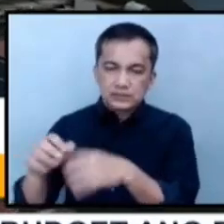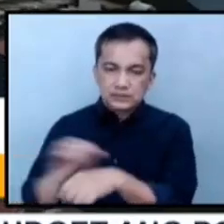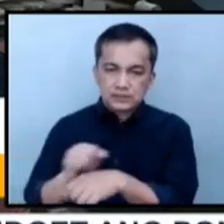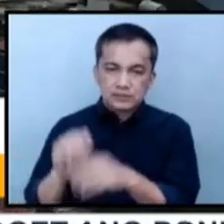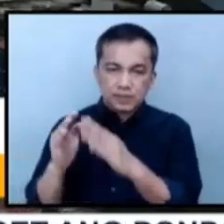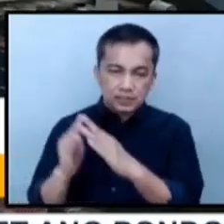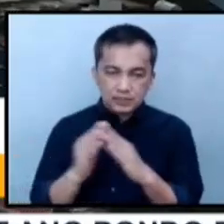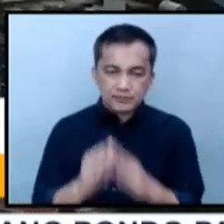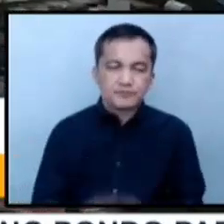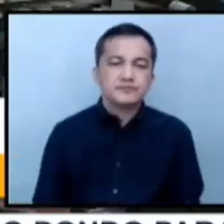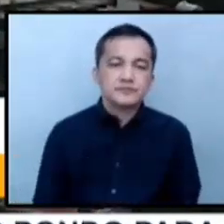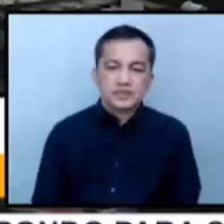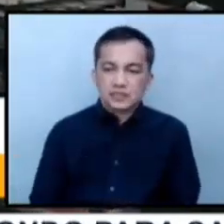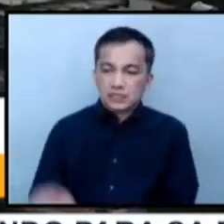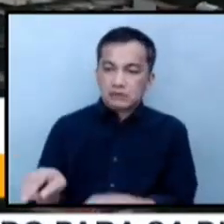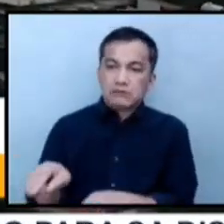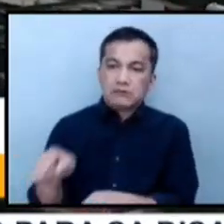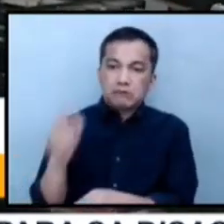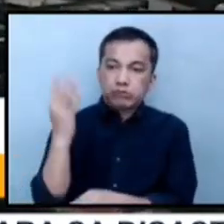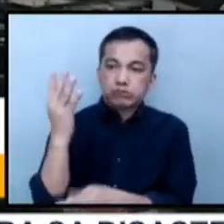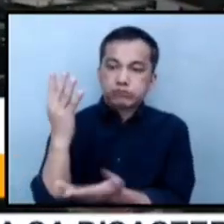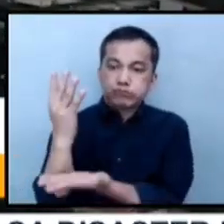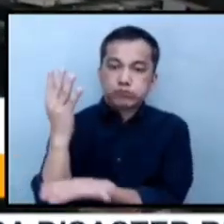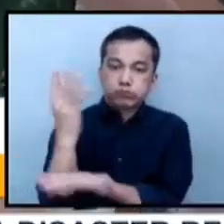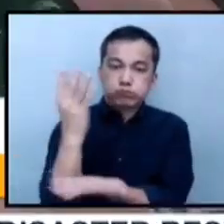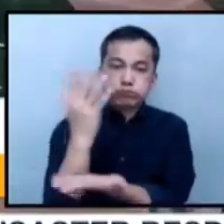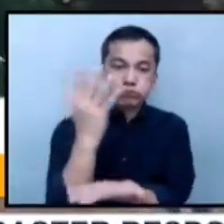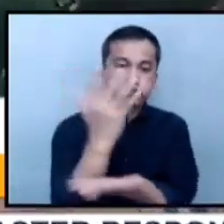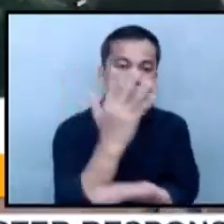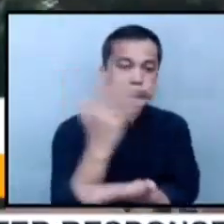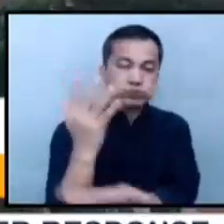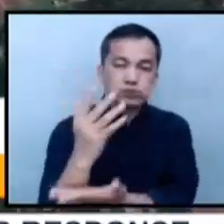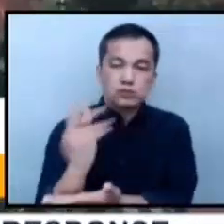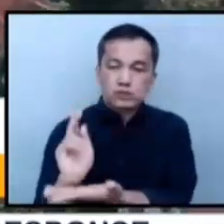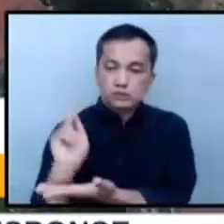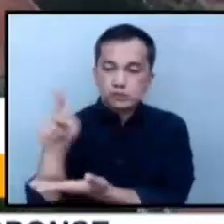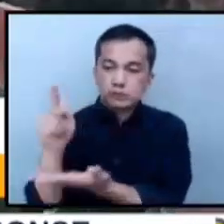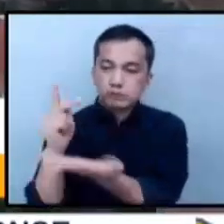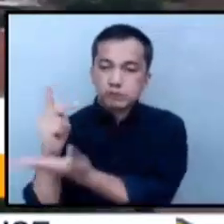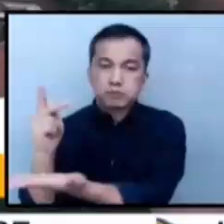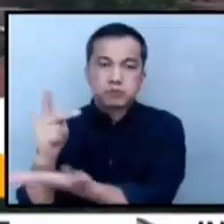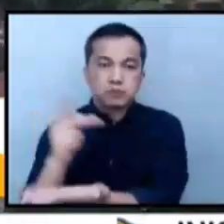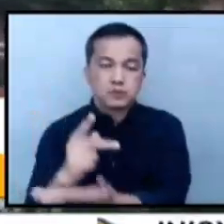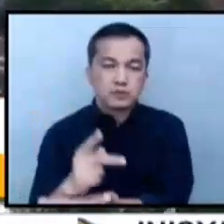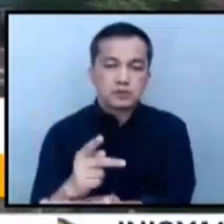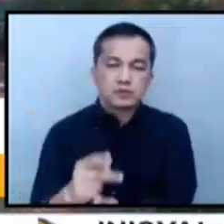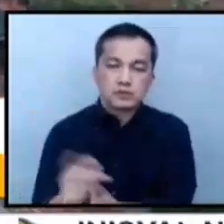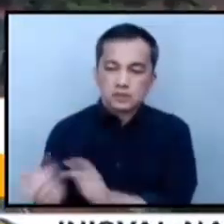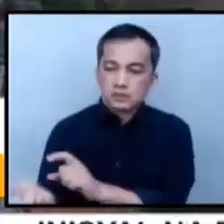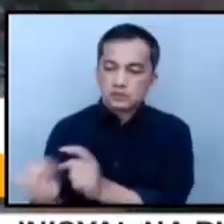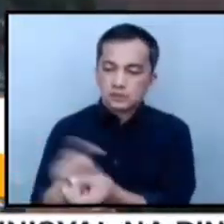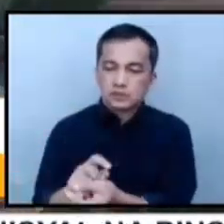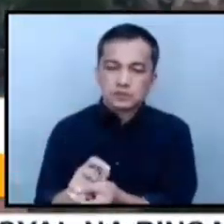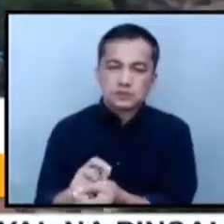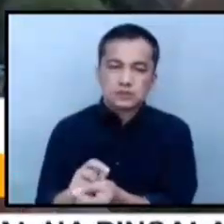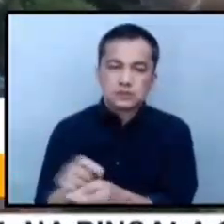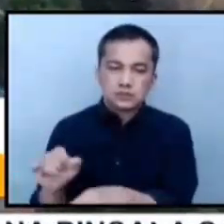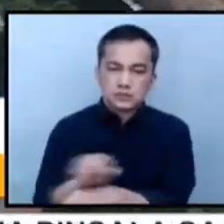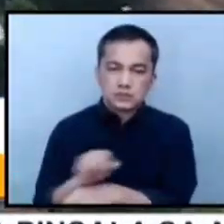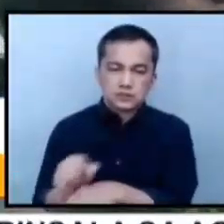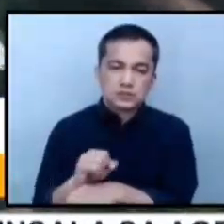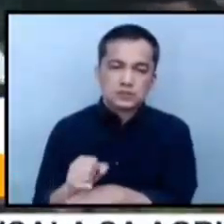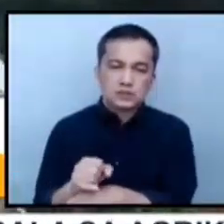kaya kailangan nating putulin ng kahoy ang mga halamanan kailangan nating i-convert sa mga industrial